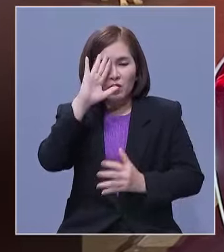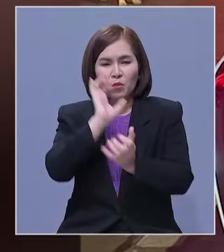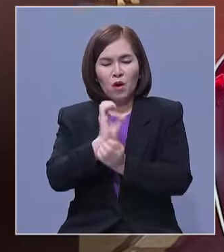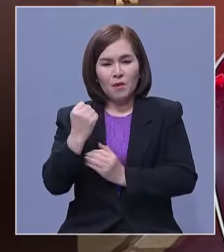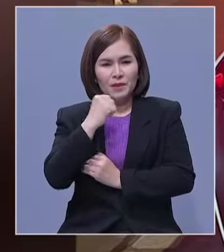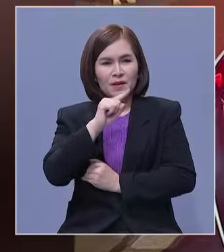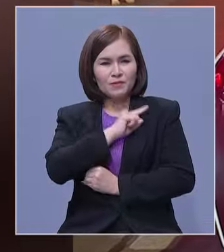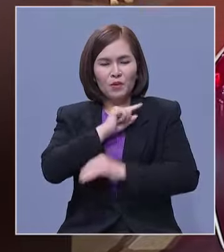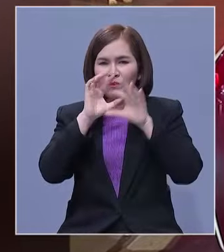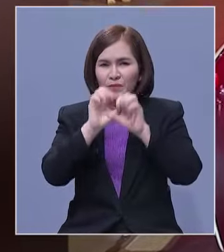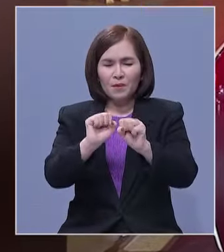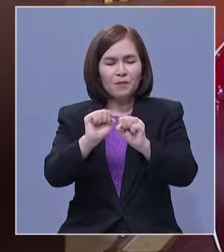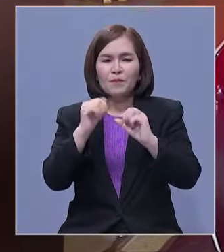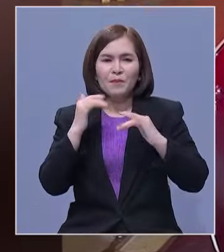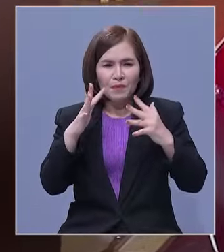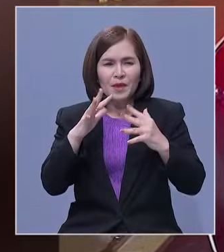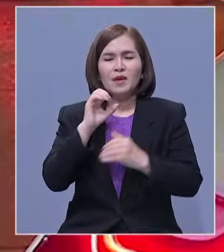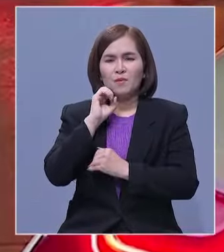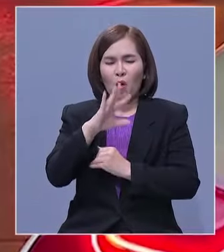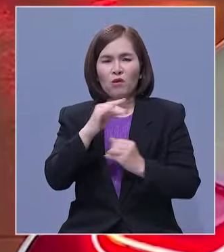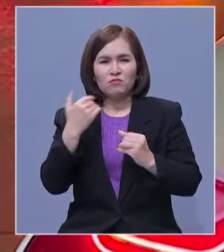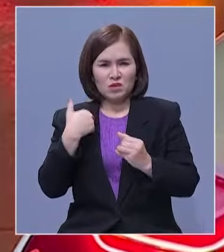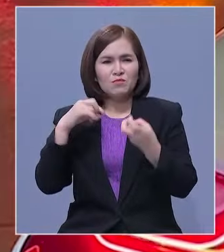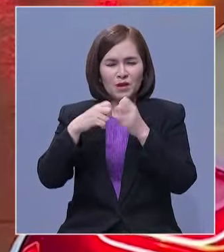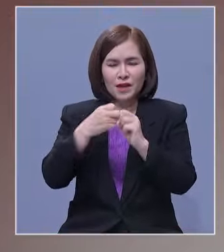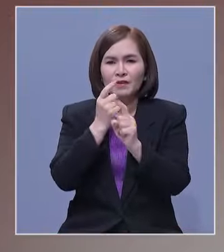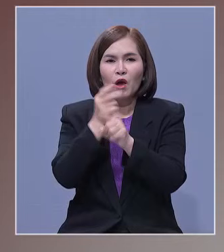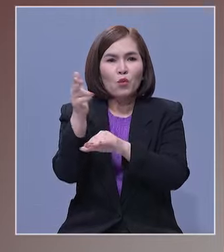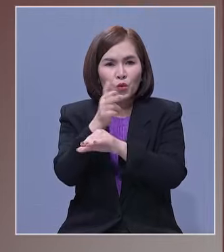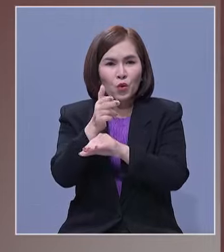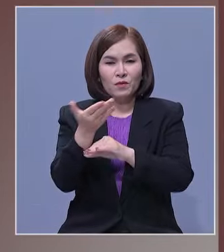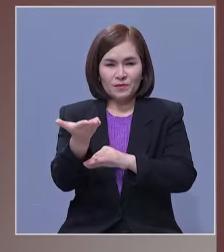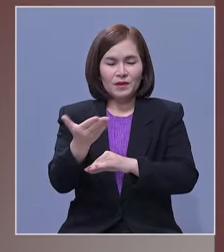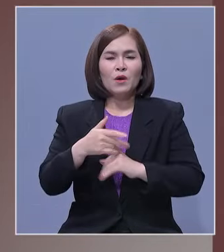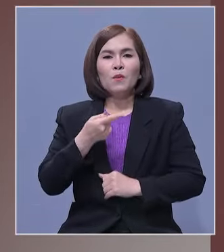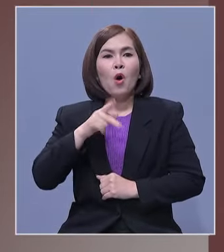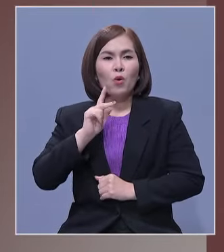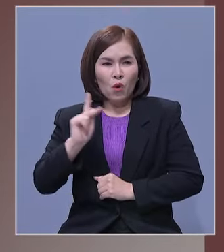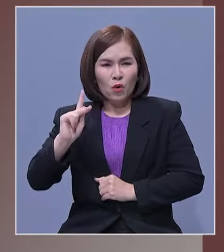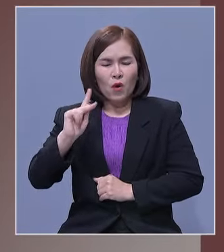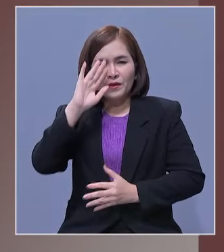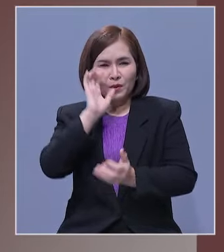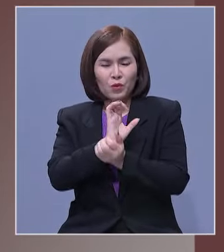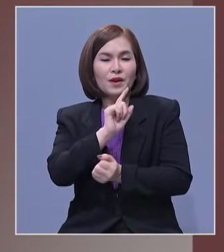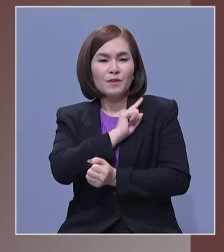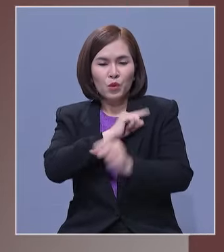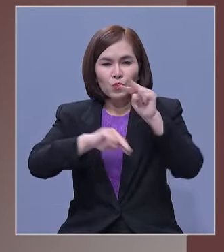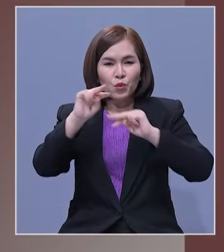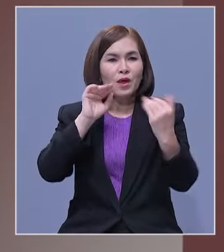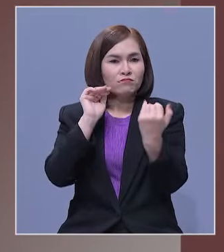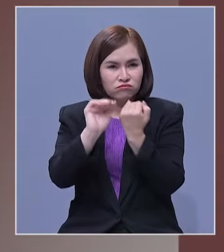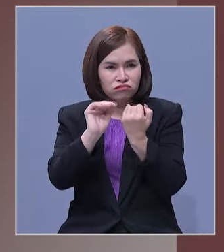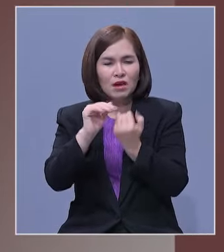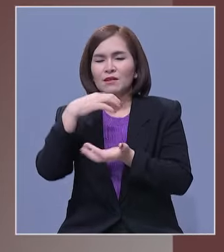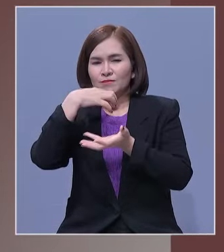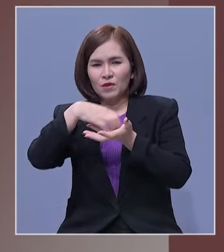ค่ะพันตำรวจเอกณัฐสิทธิ์สันประภพผู้กำกับการกองกำกับการ 5กองบังคับการตำรวจจราจร